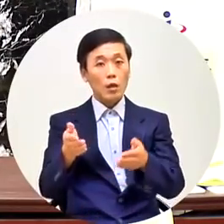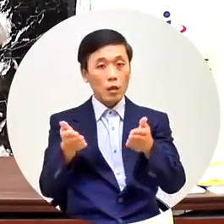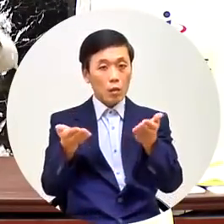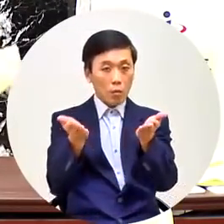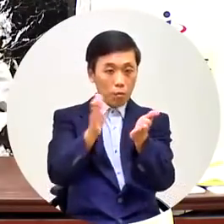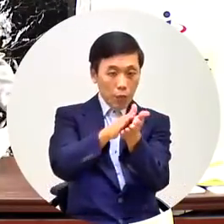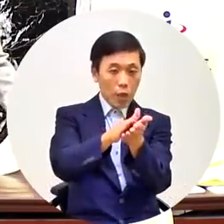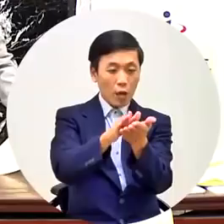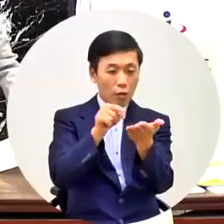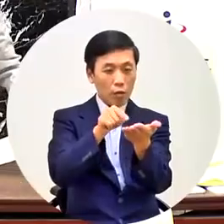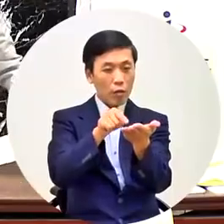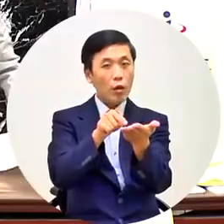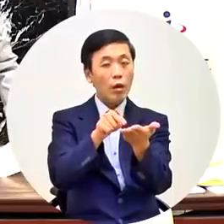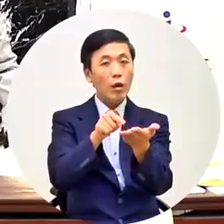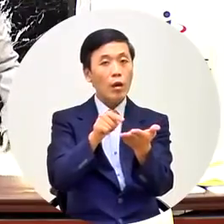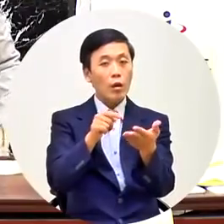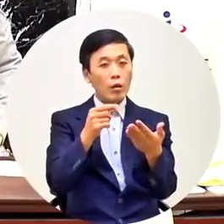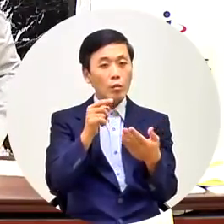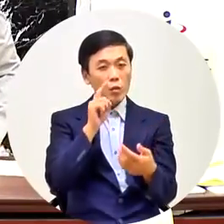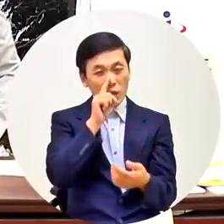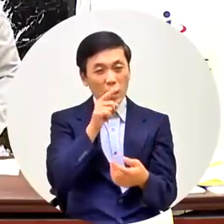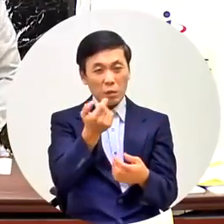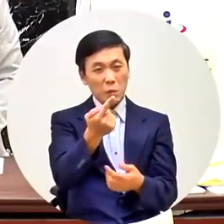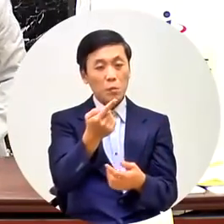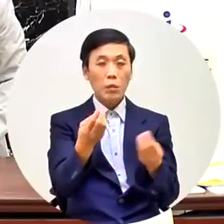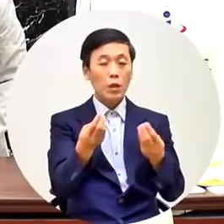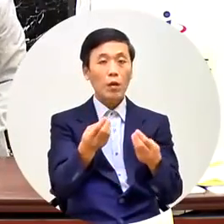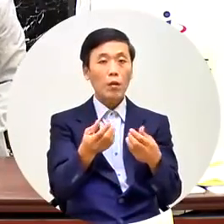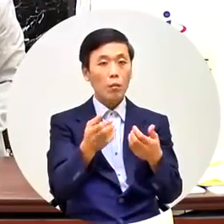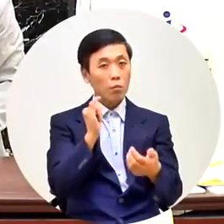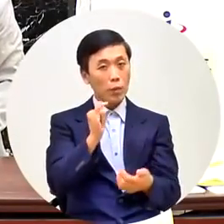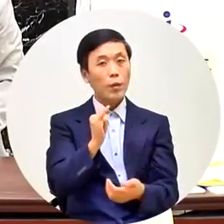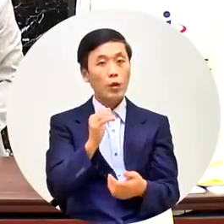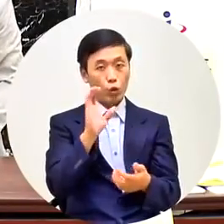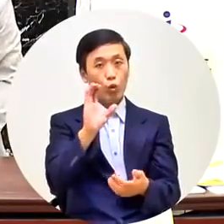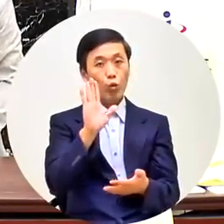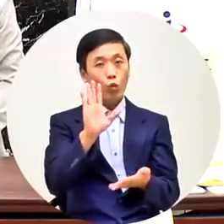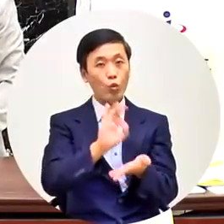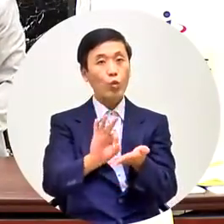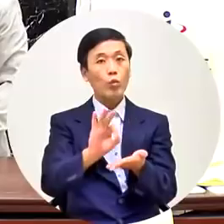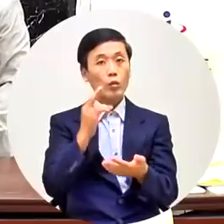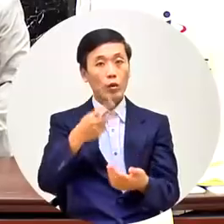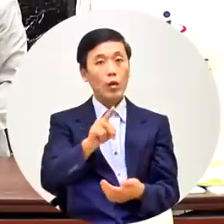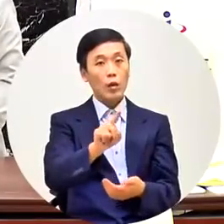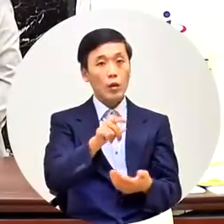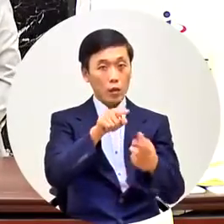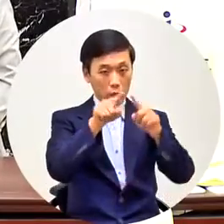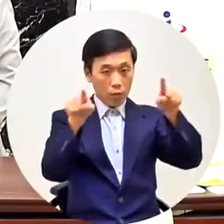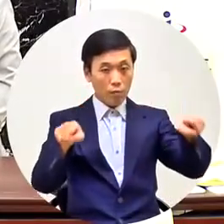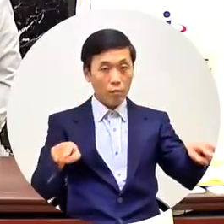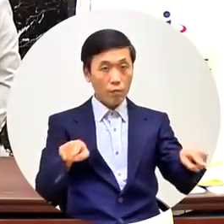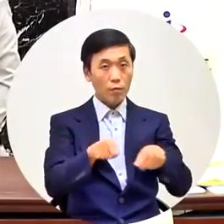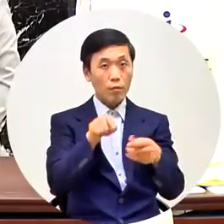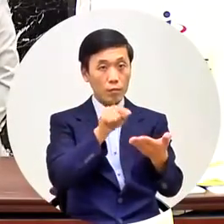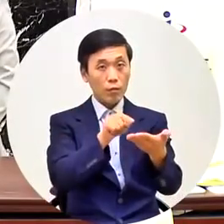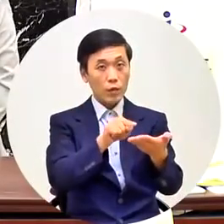票那另外一个是江瑞红投给陈慧文那上面有吴哲在前面后面在陈